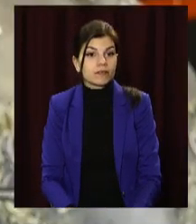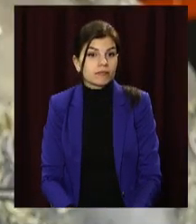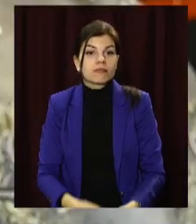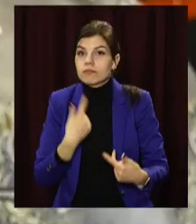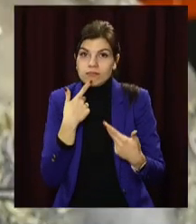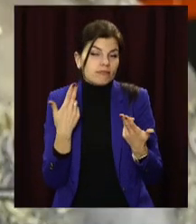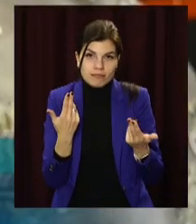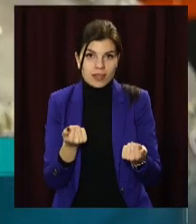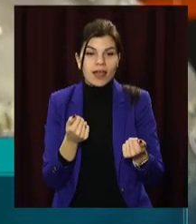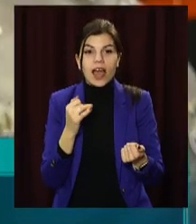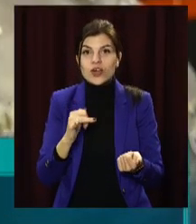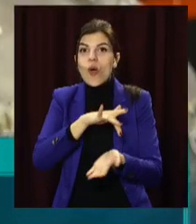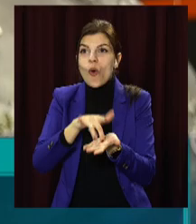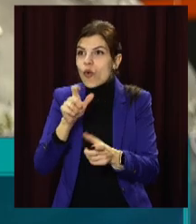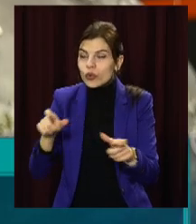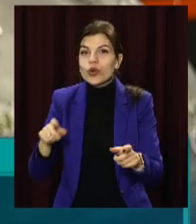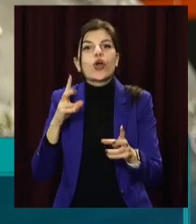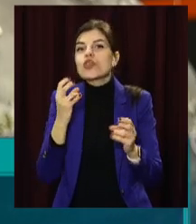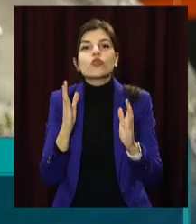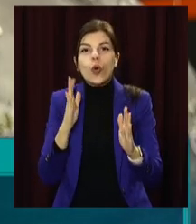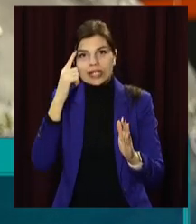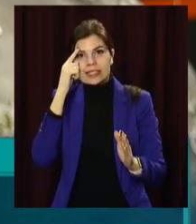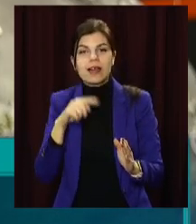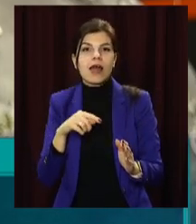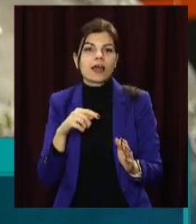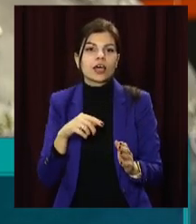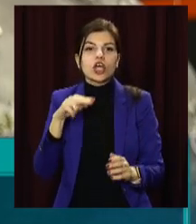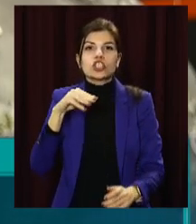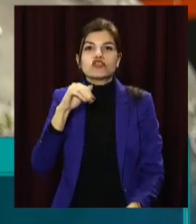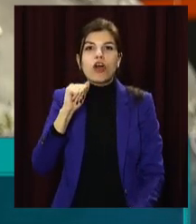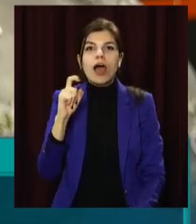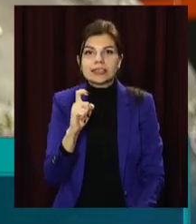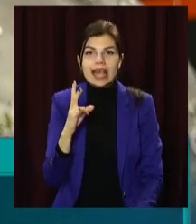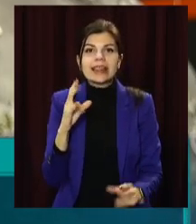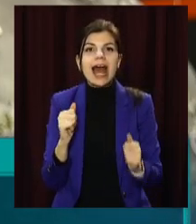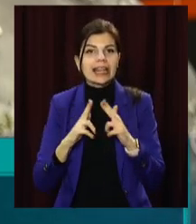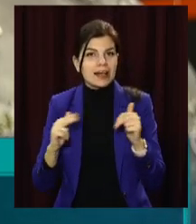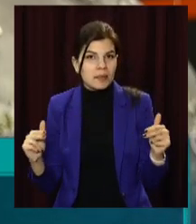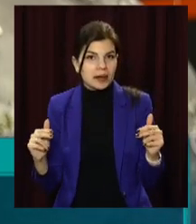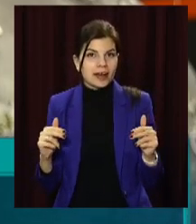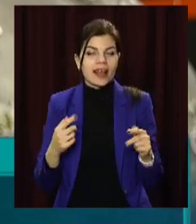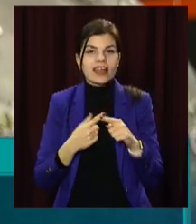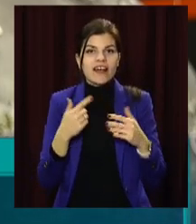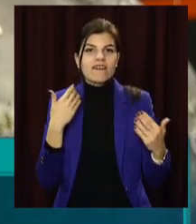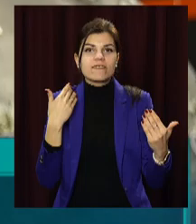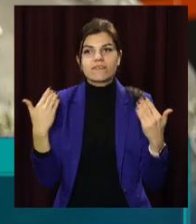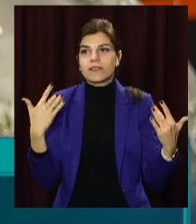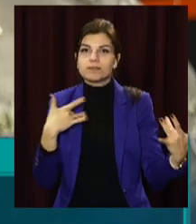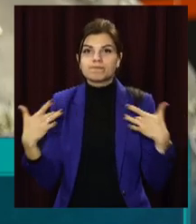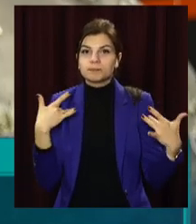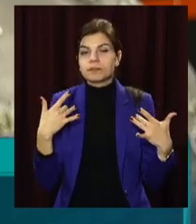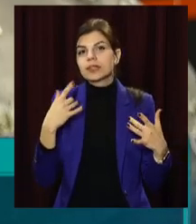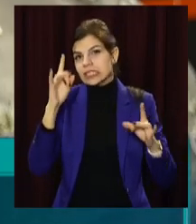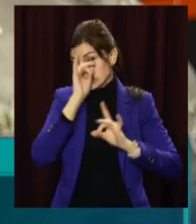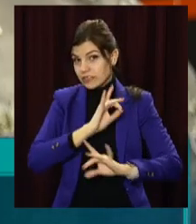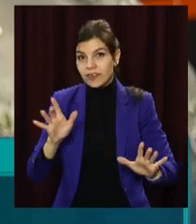Безусловно, я думаю, что и горожане не только знают, например, и джаз на Днепре, да, это фестиваль, который